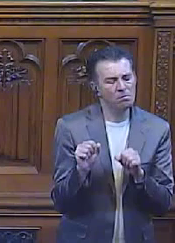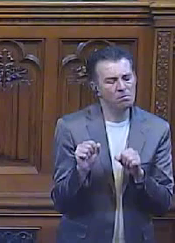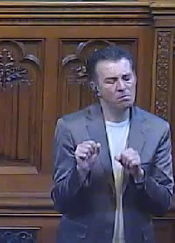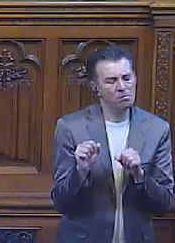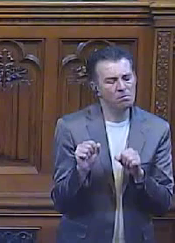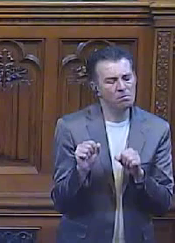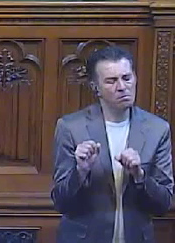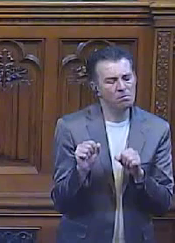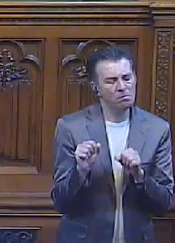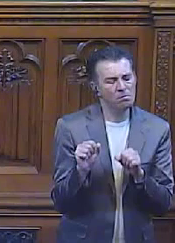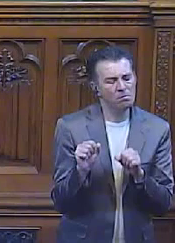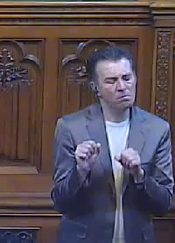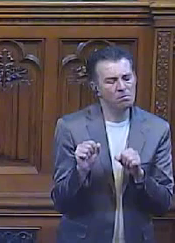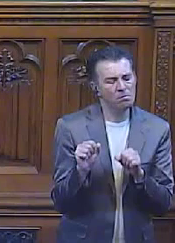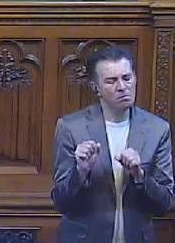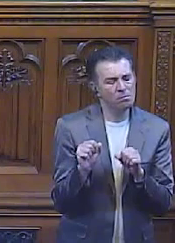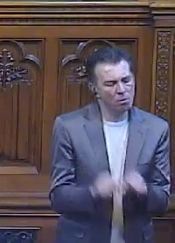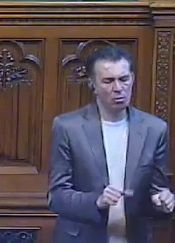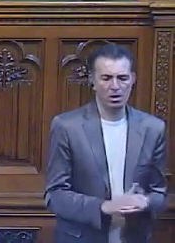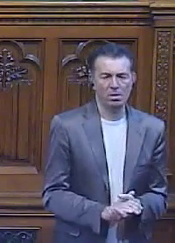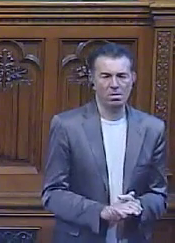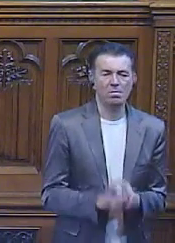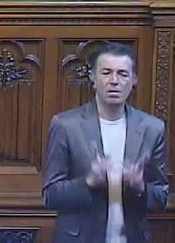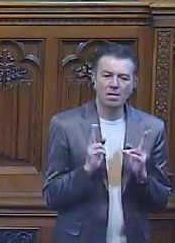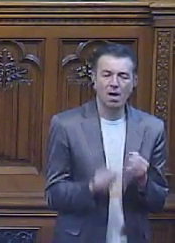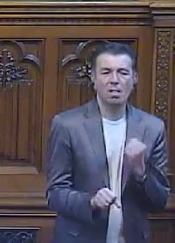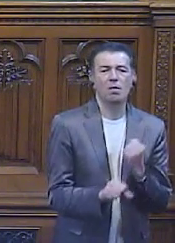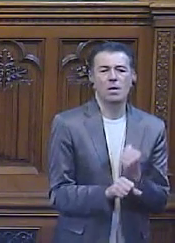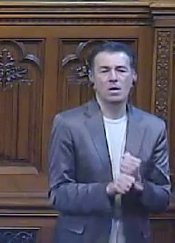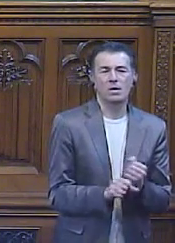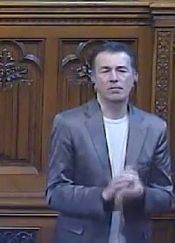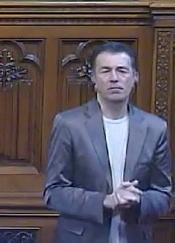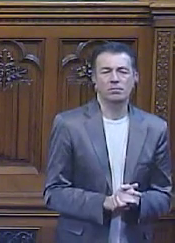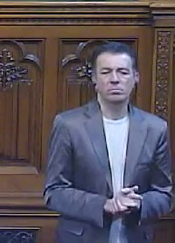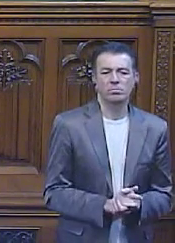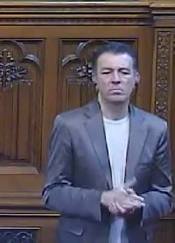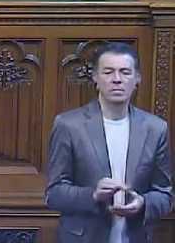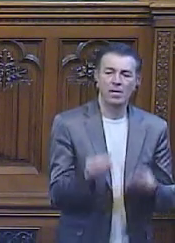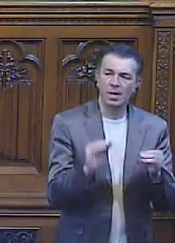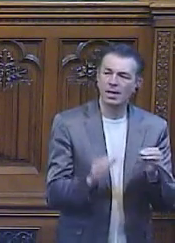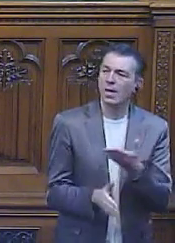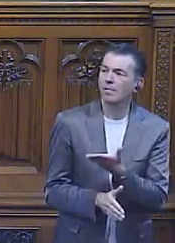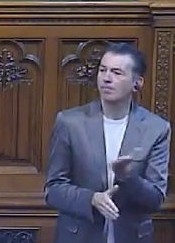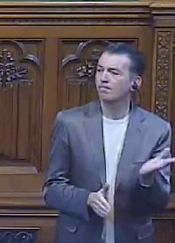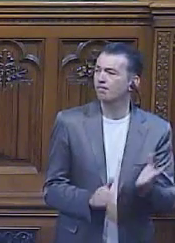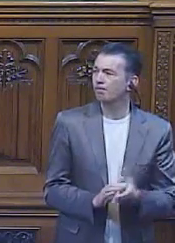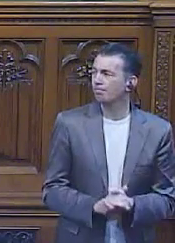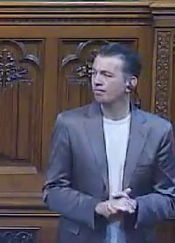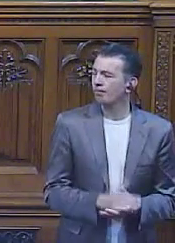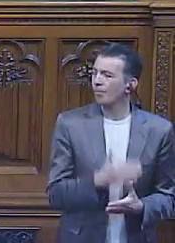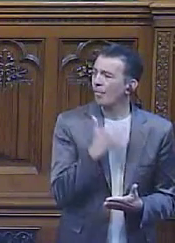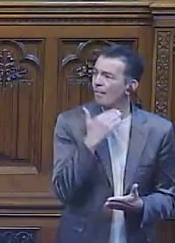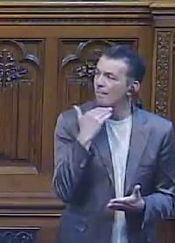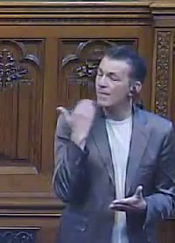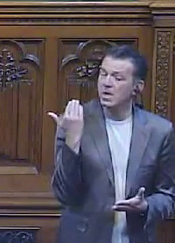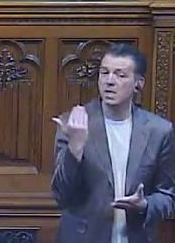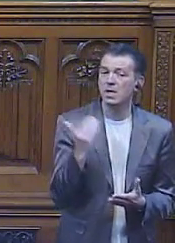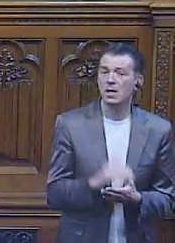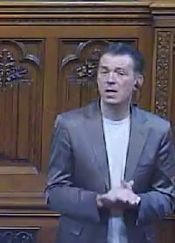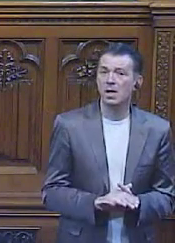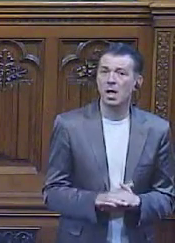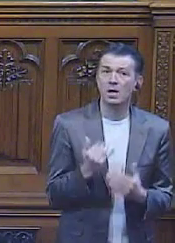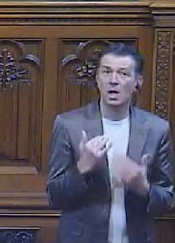gibt. Das ist machbar. Meine sehr geehrten Damen und Herren, viele von Ihnen,